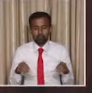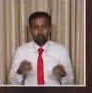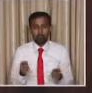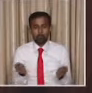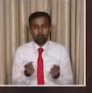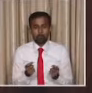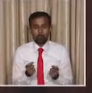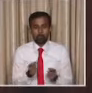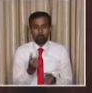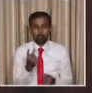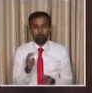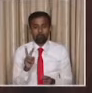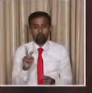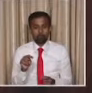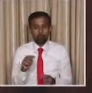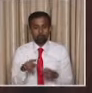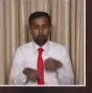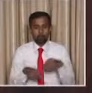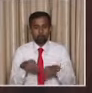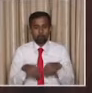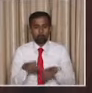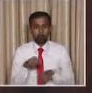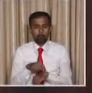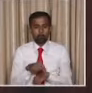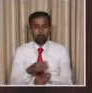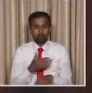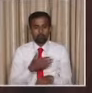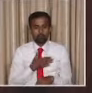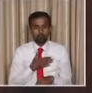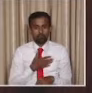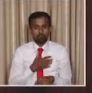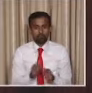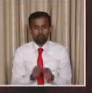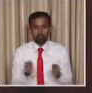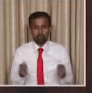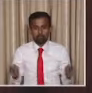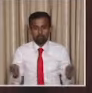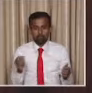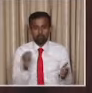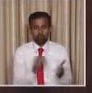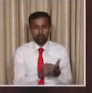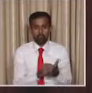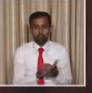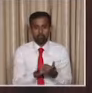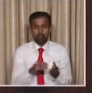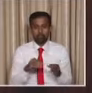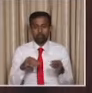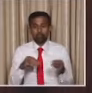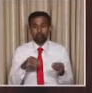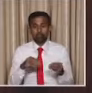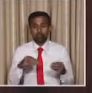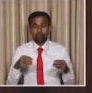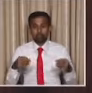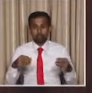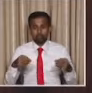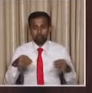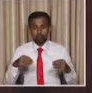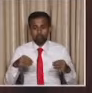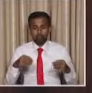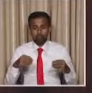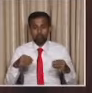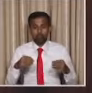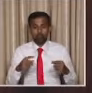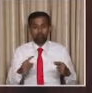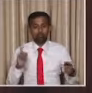විස්සයි විස්සේ මැතිවරණේ ඉල්ලනකොට මගේ ලීෆ්ලට් එකේ මම ගැහුවේ කුළුබඩු සංග්‍රාමයක් කියලා. කුළුබඩු